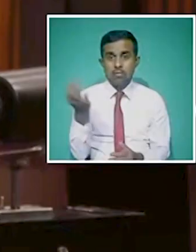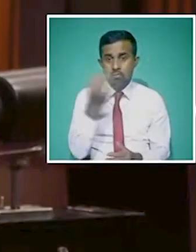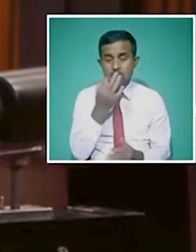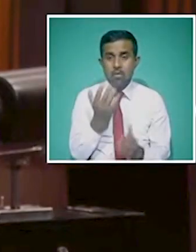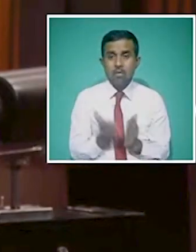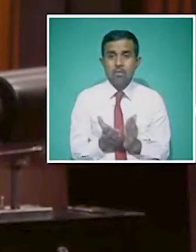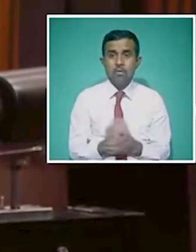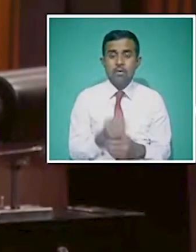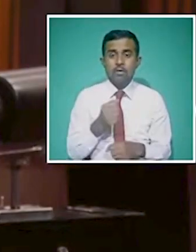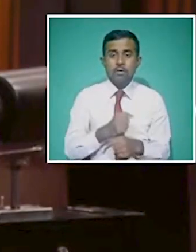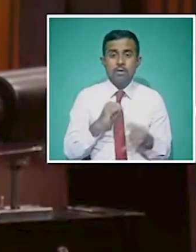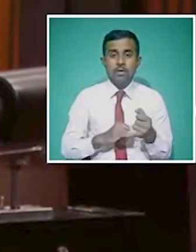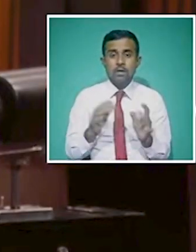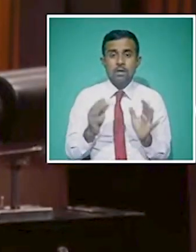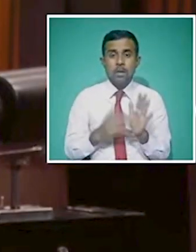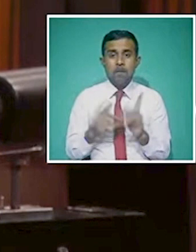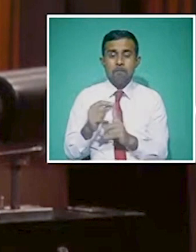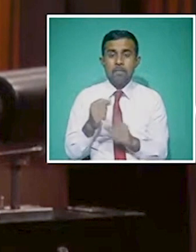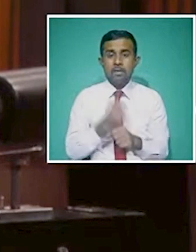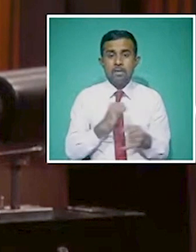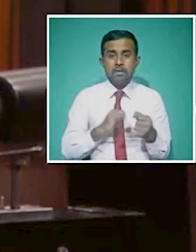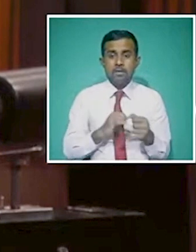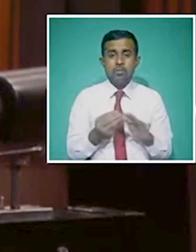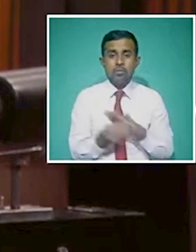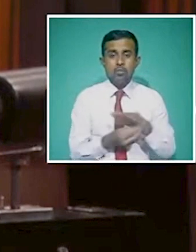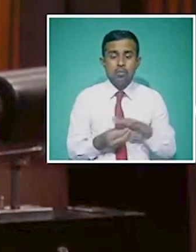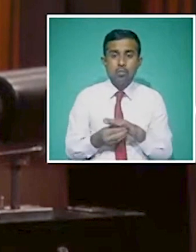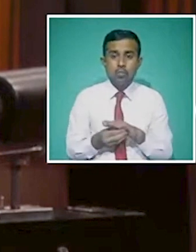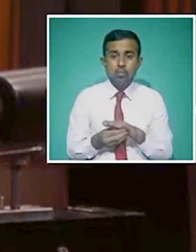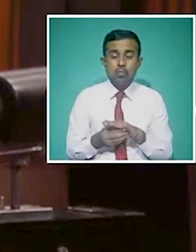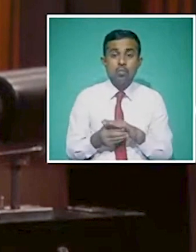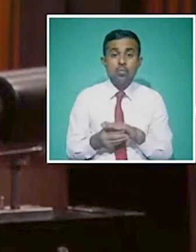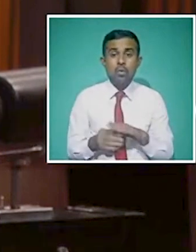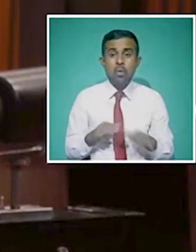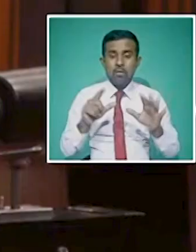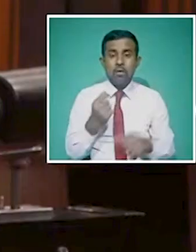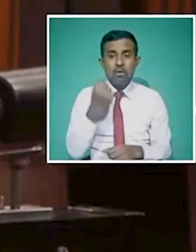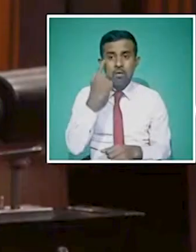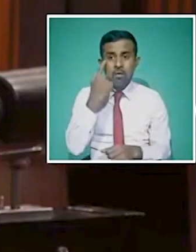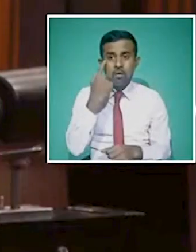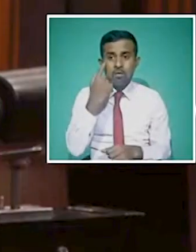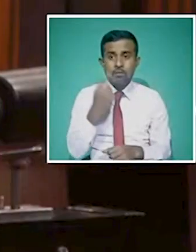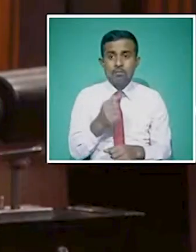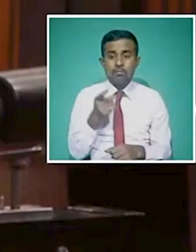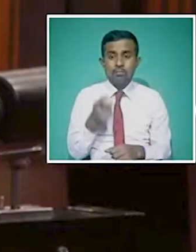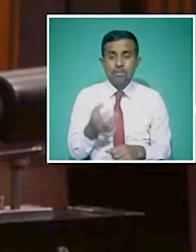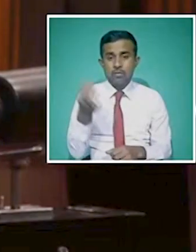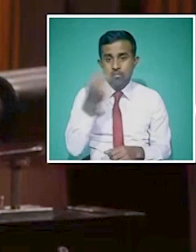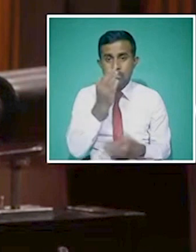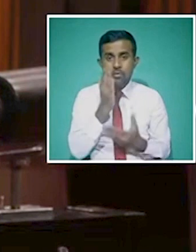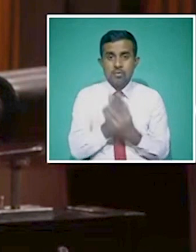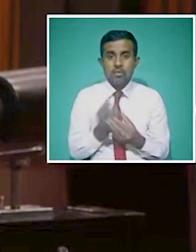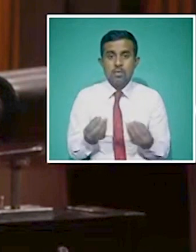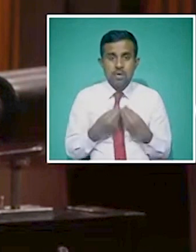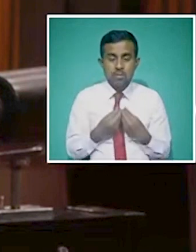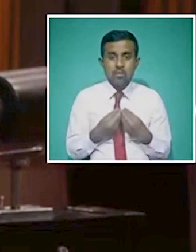තමයි මේ GSMB ආයතනය. ඒ කියන්නේ GSMB භූවිද්‍යා සමීක්ෂණ පතල් කාර්යාංශය. කරුණාකර මෙම චෝදනා පත්‍රය ලැබුණු